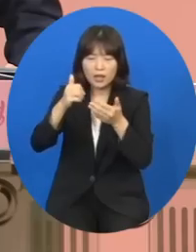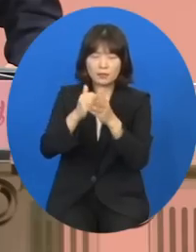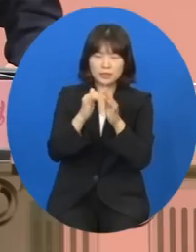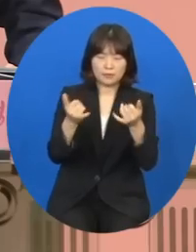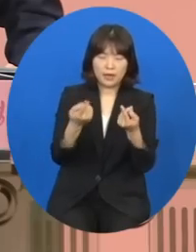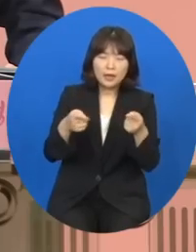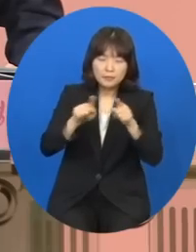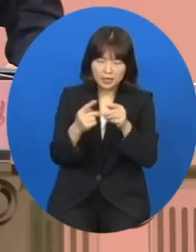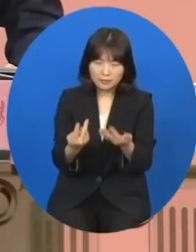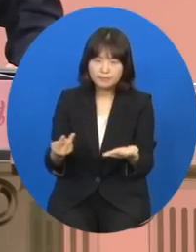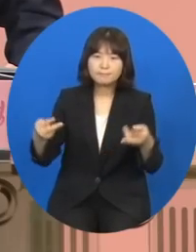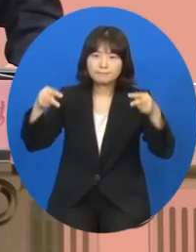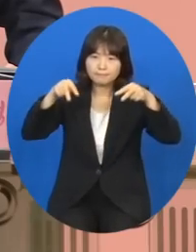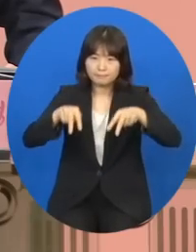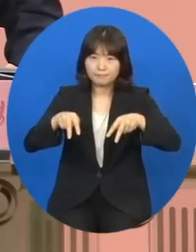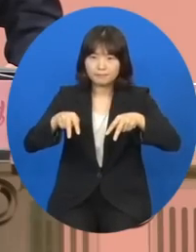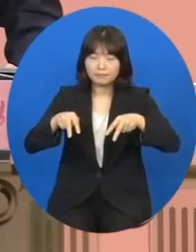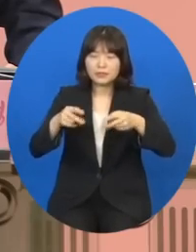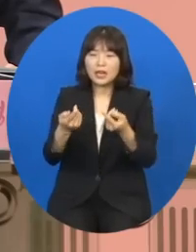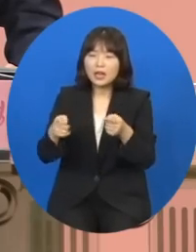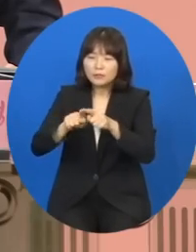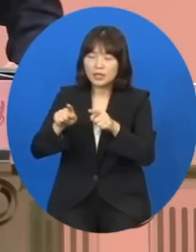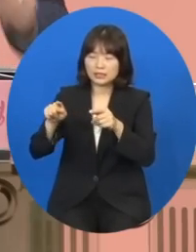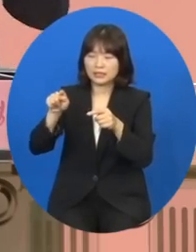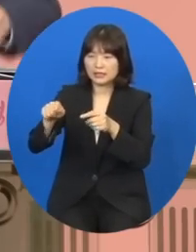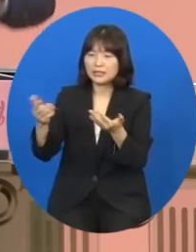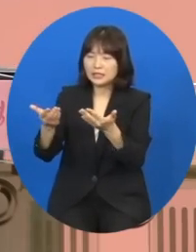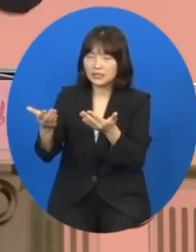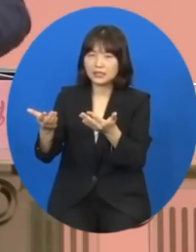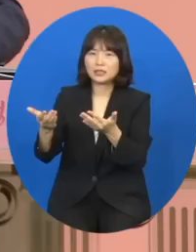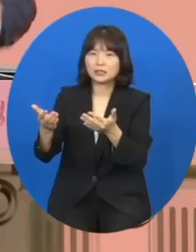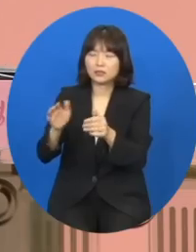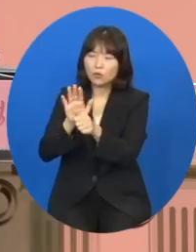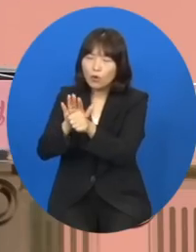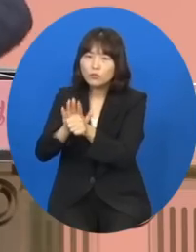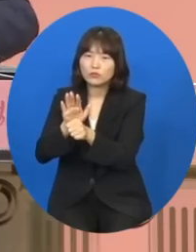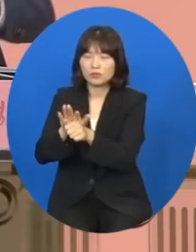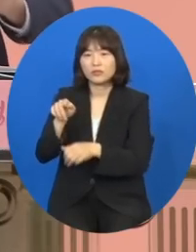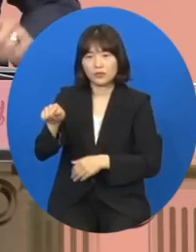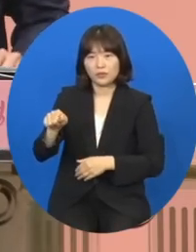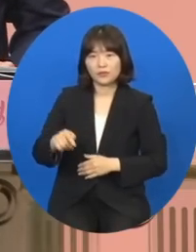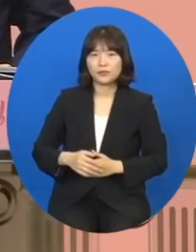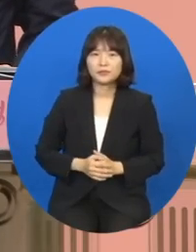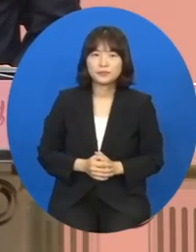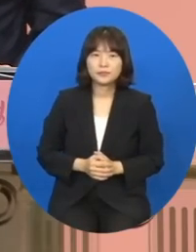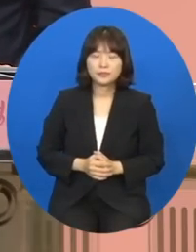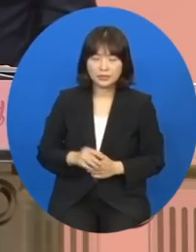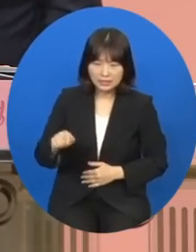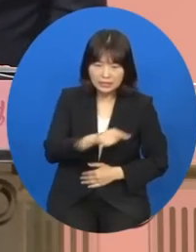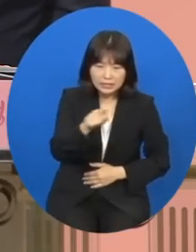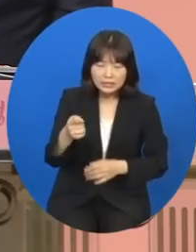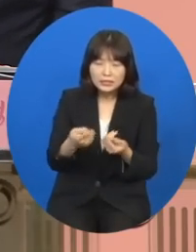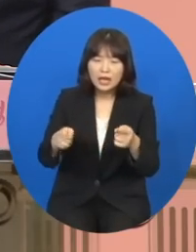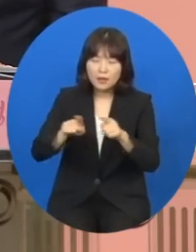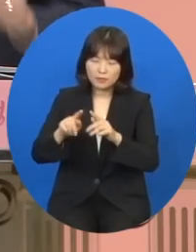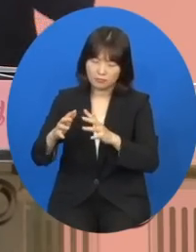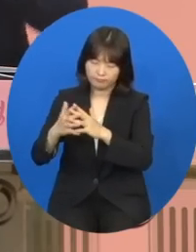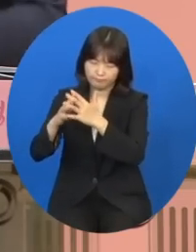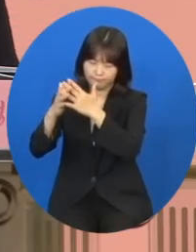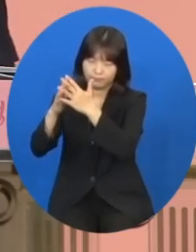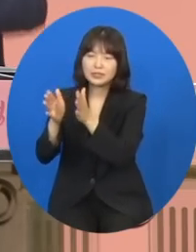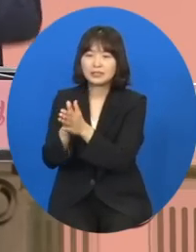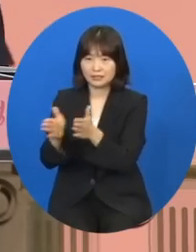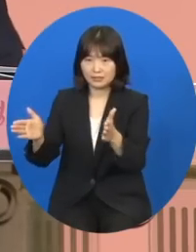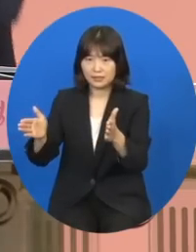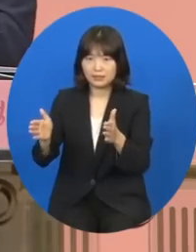일어나서 함께 일을 완수하는 것이었습니다 이제 a 매우 측 해야될 그들은 함께 건축해 씁니다